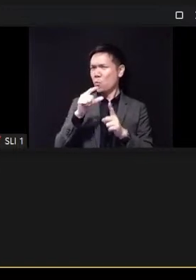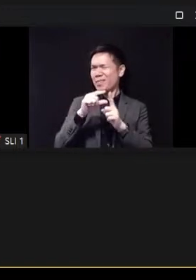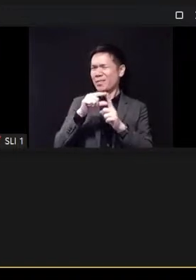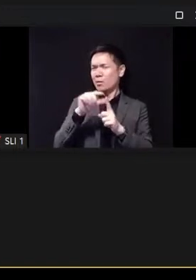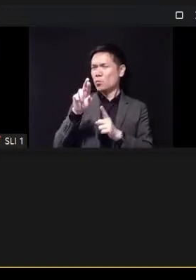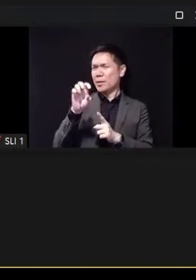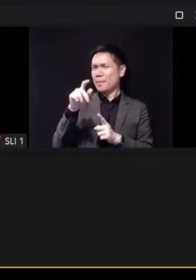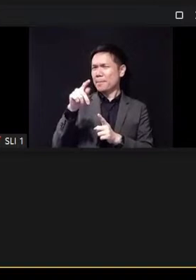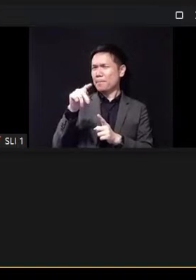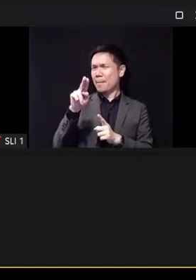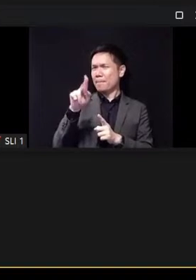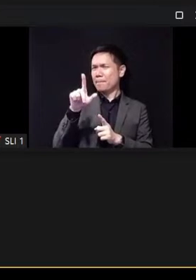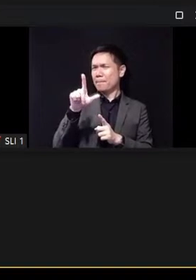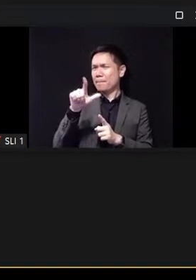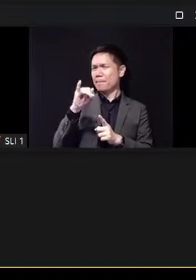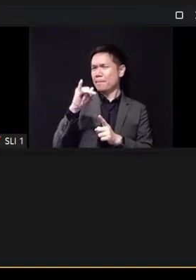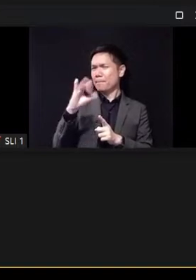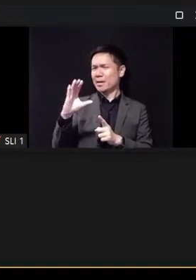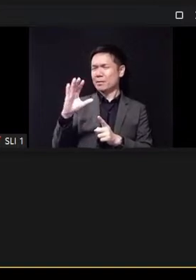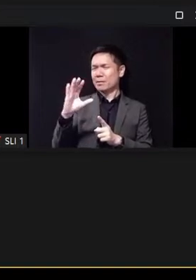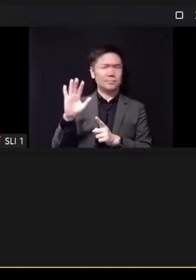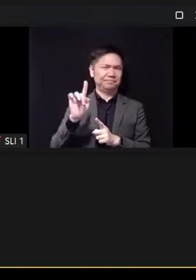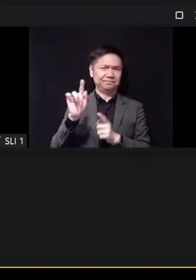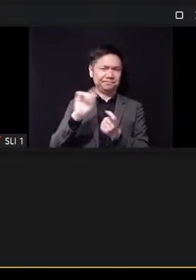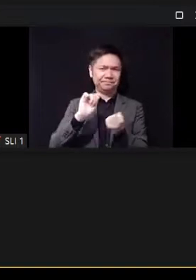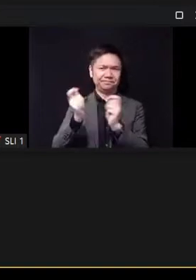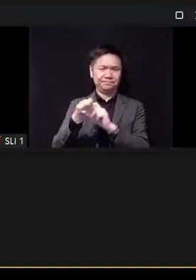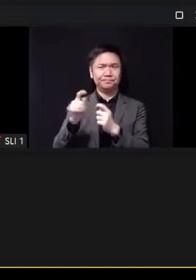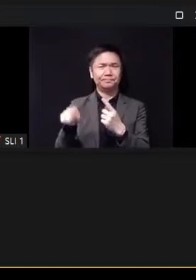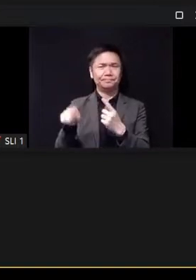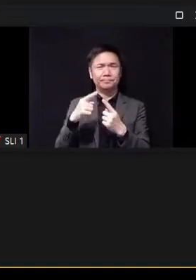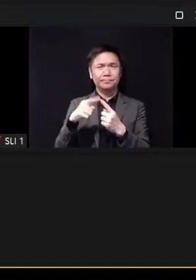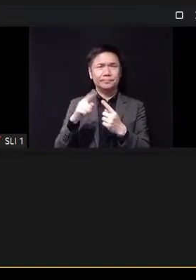Ситуация, которая сейчас развивается на наших глазах,